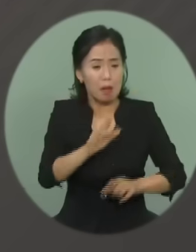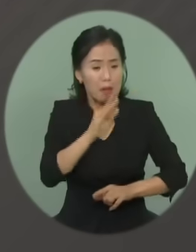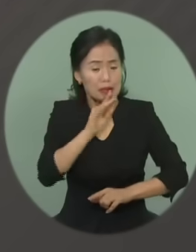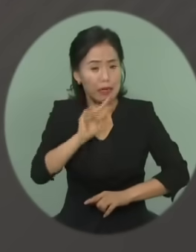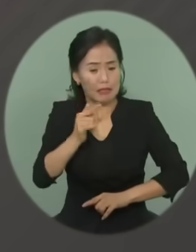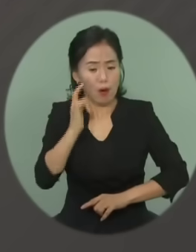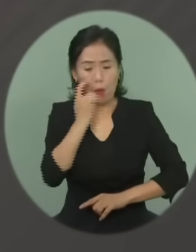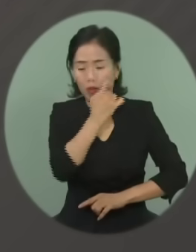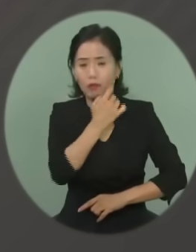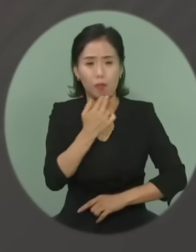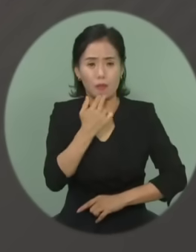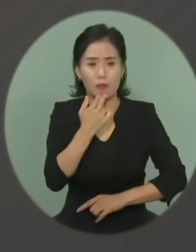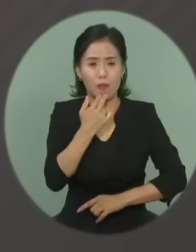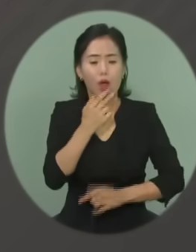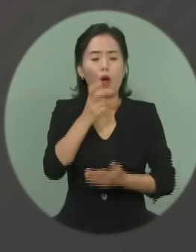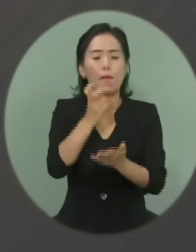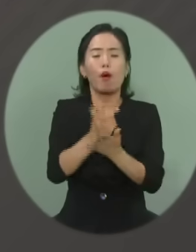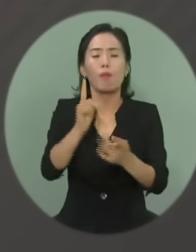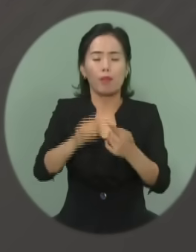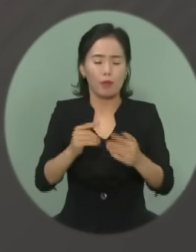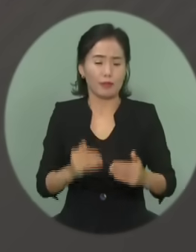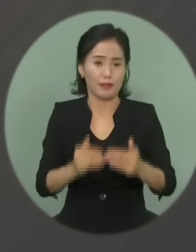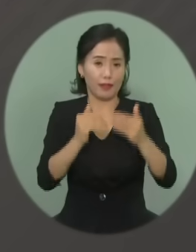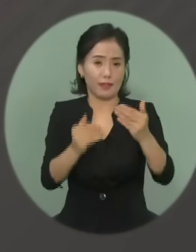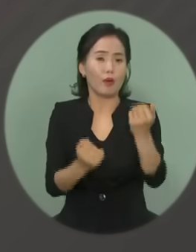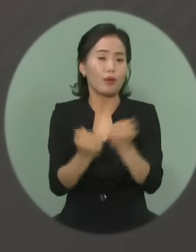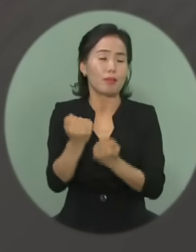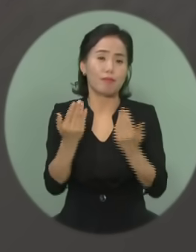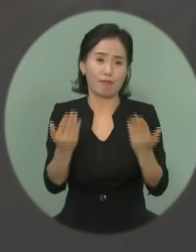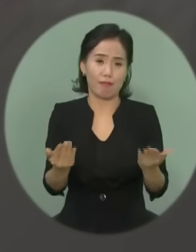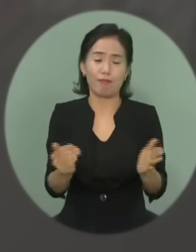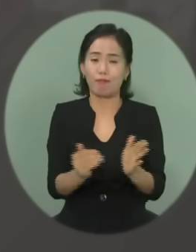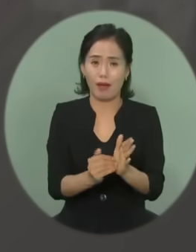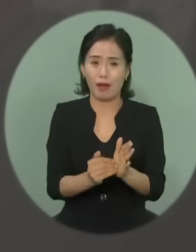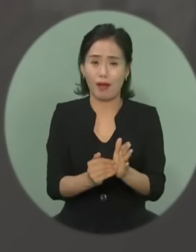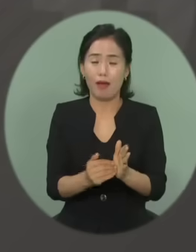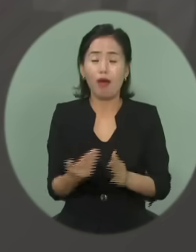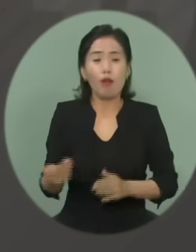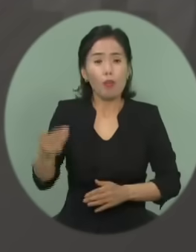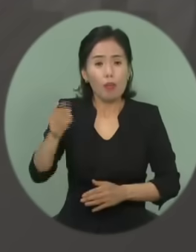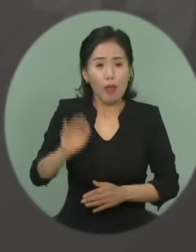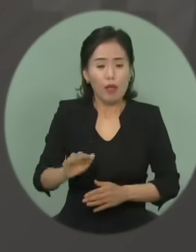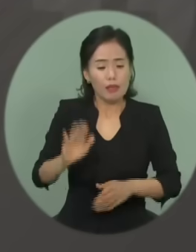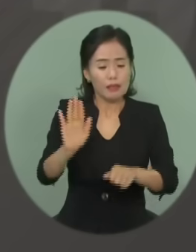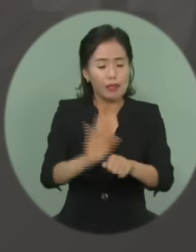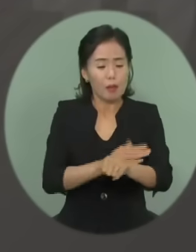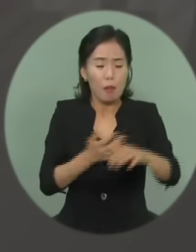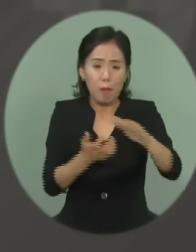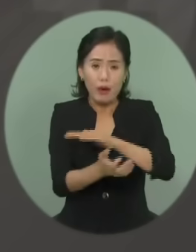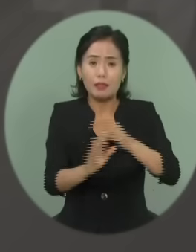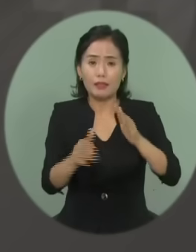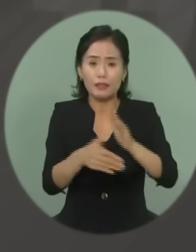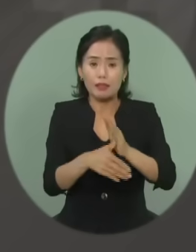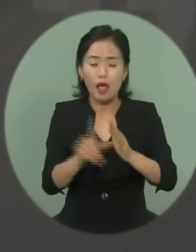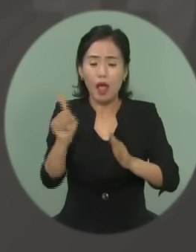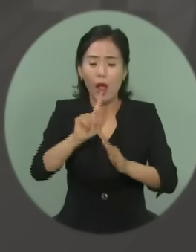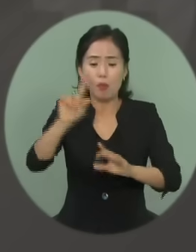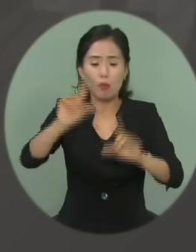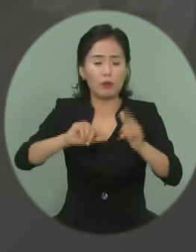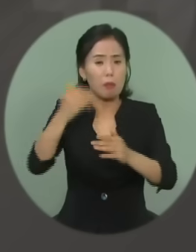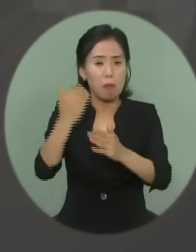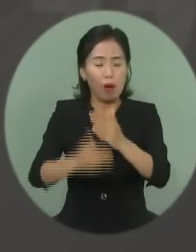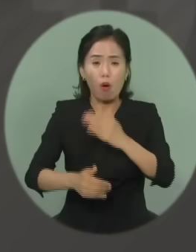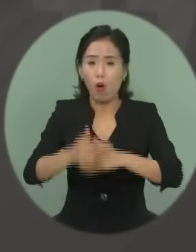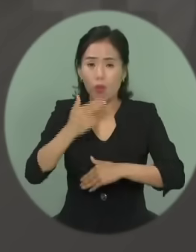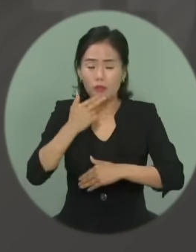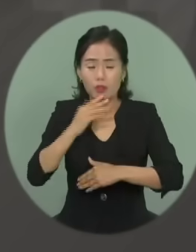않는다며 적법한 절차에 따라 처리했다고 해명했습니다 그러면서 잘못 들어간 경우 흔적을 남기지 않고